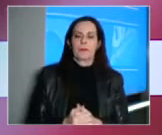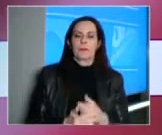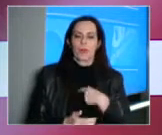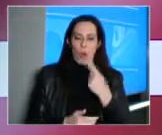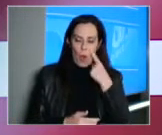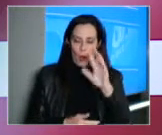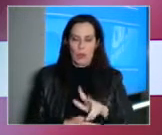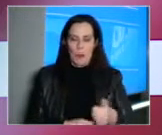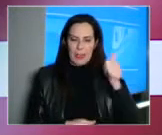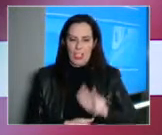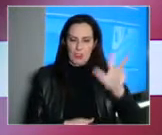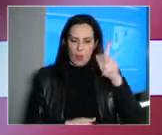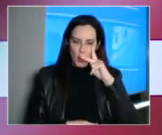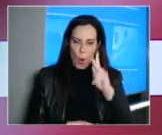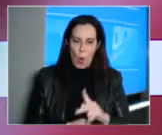רואים שקים ג'ונג און